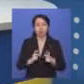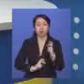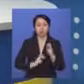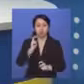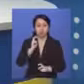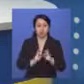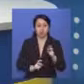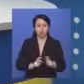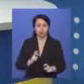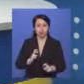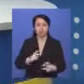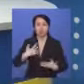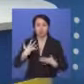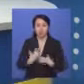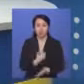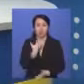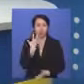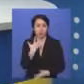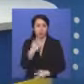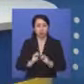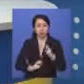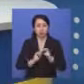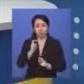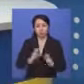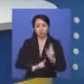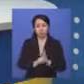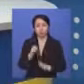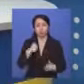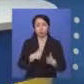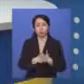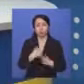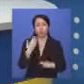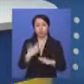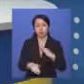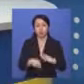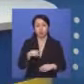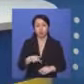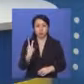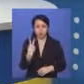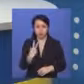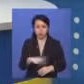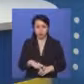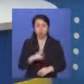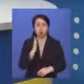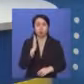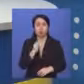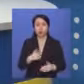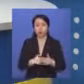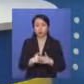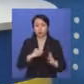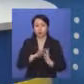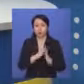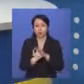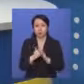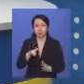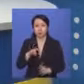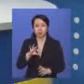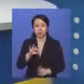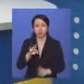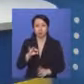ферм. Справиться с ней удалось. 5 комплексов запустят до конца 2020-го. Один из них находится недалеко от села